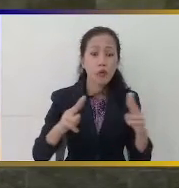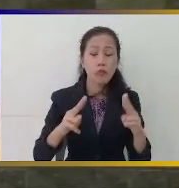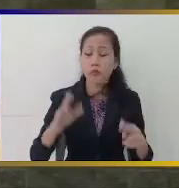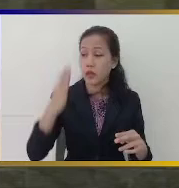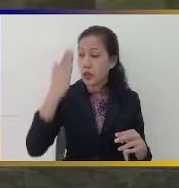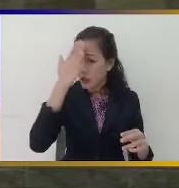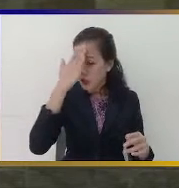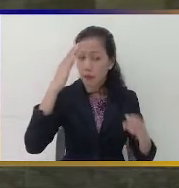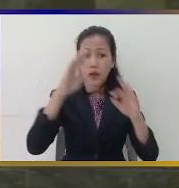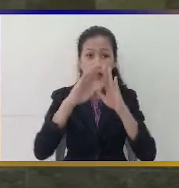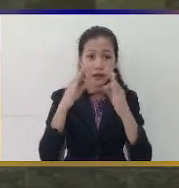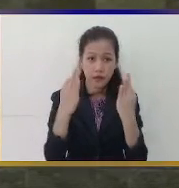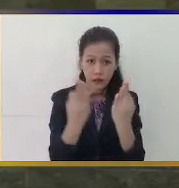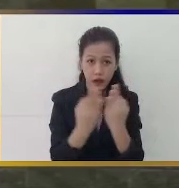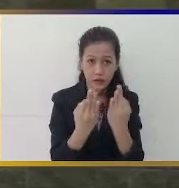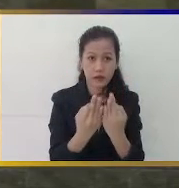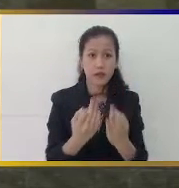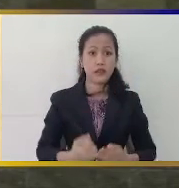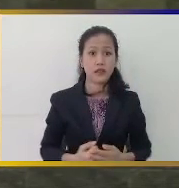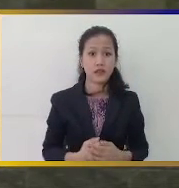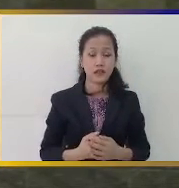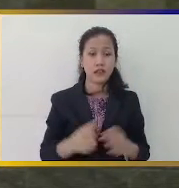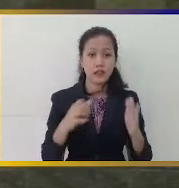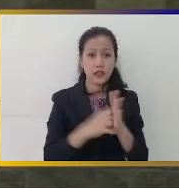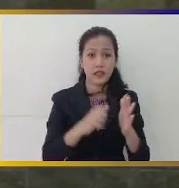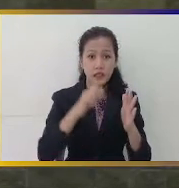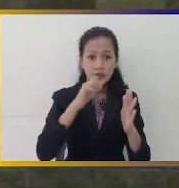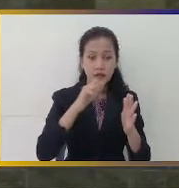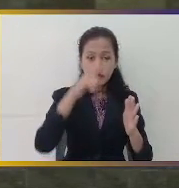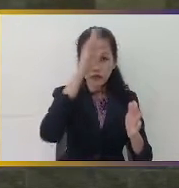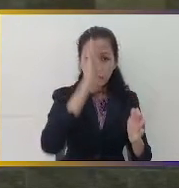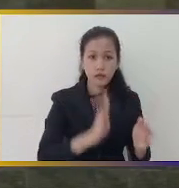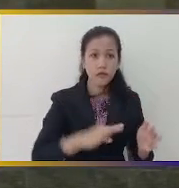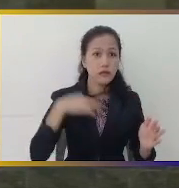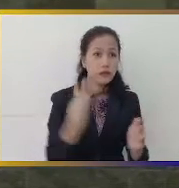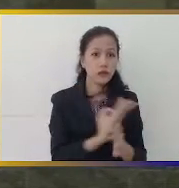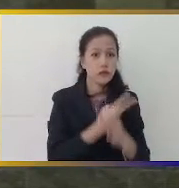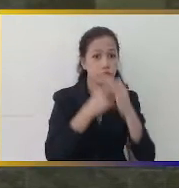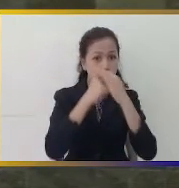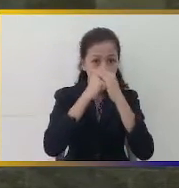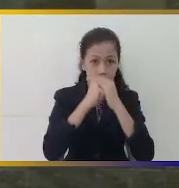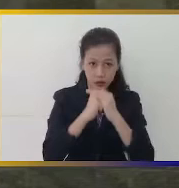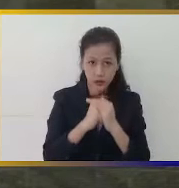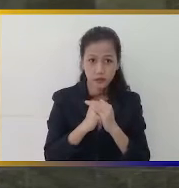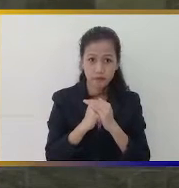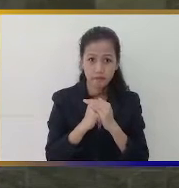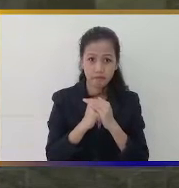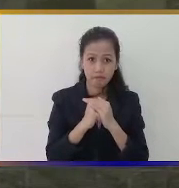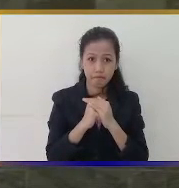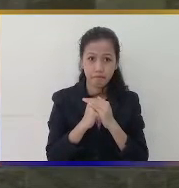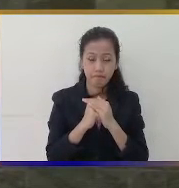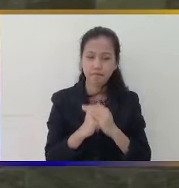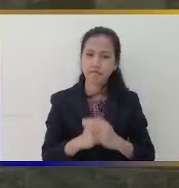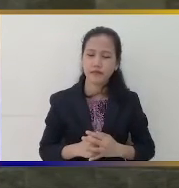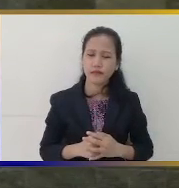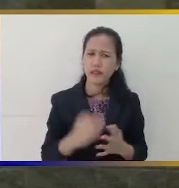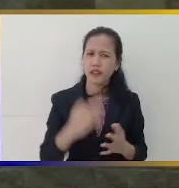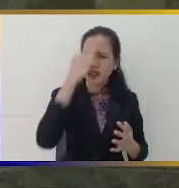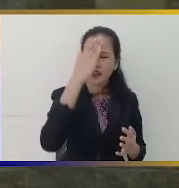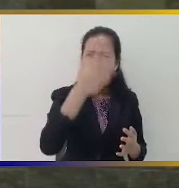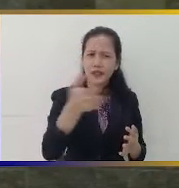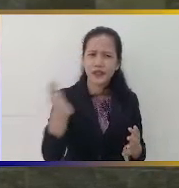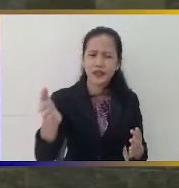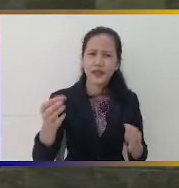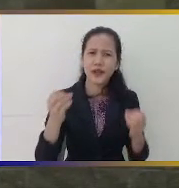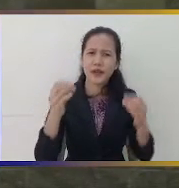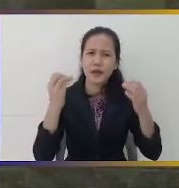natin, kapatid, ang Diyos na sinasamba po ba natin? Alam nyo, many times na